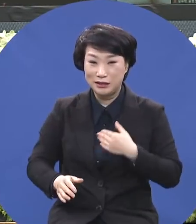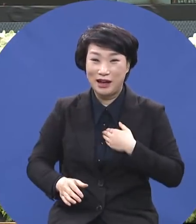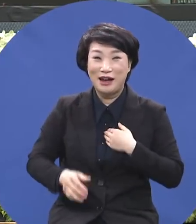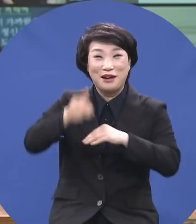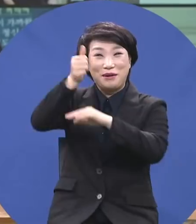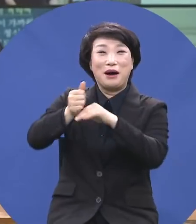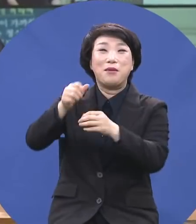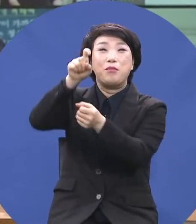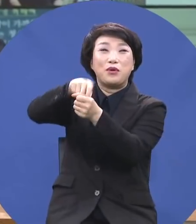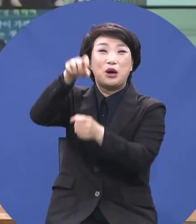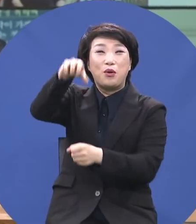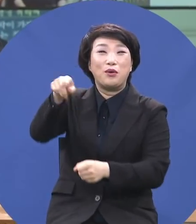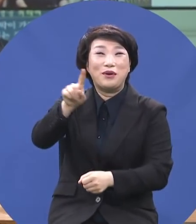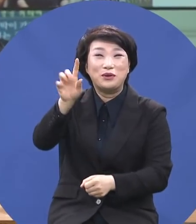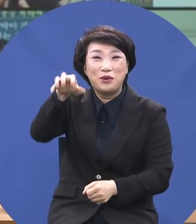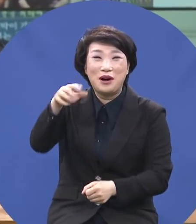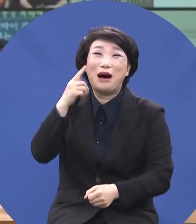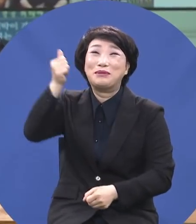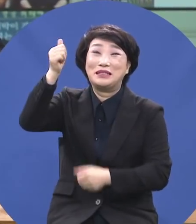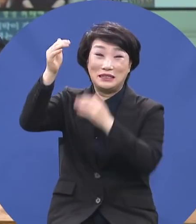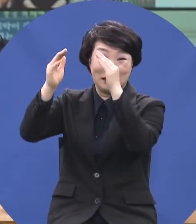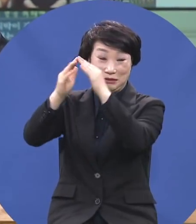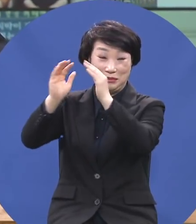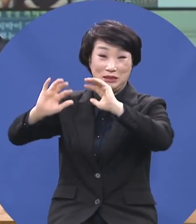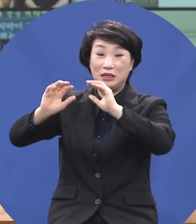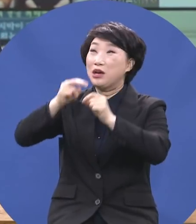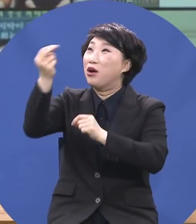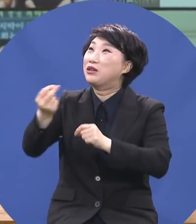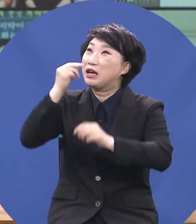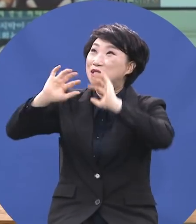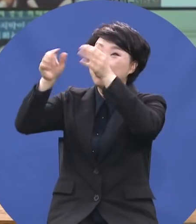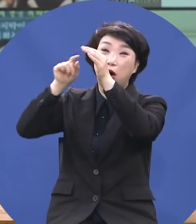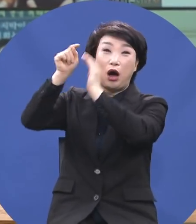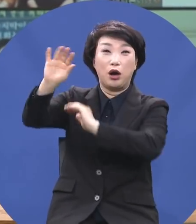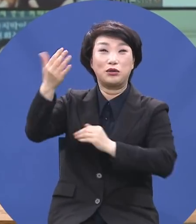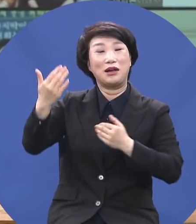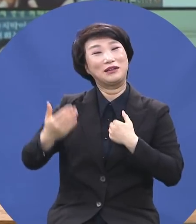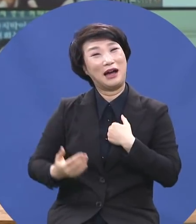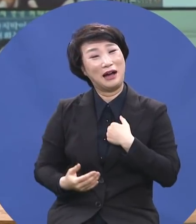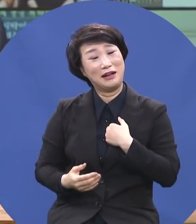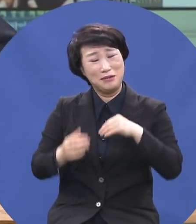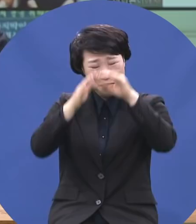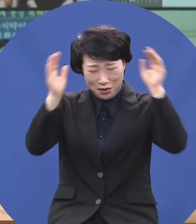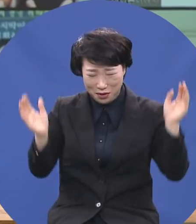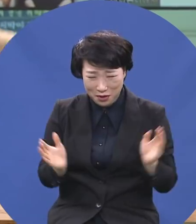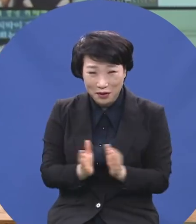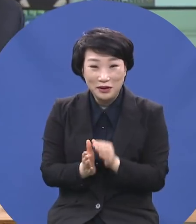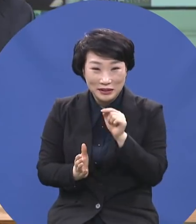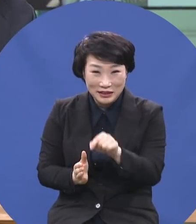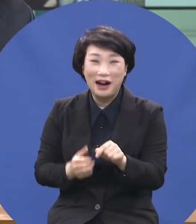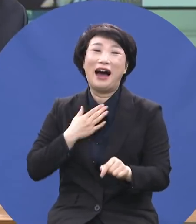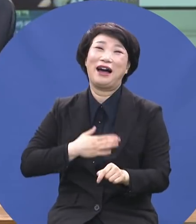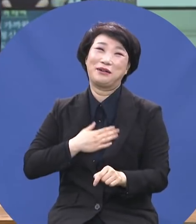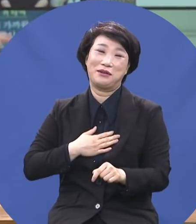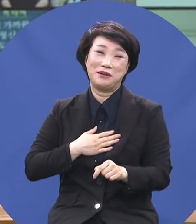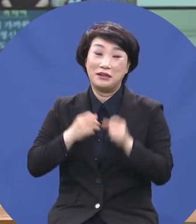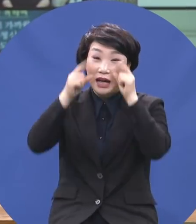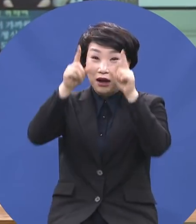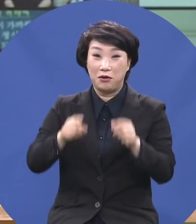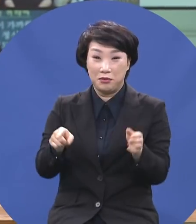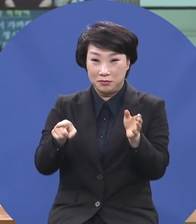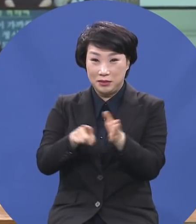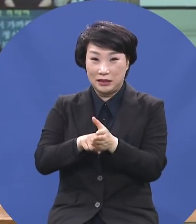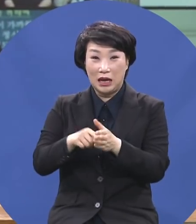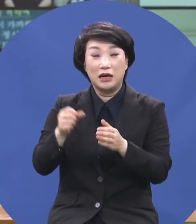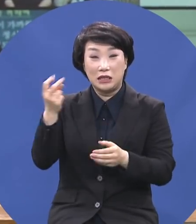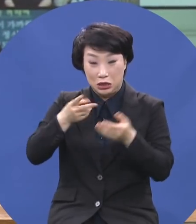집, 영생과 천국을 가게 하신 것, 이 모든 것을 다 알게 알고 깨닫게 하고 믿게